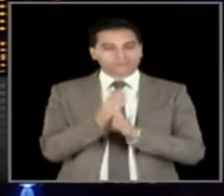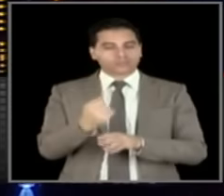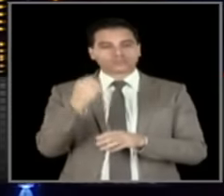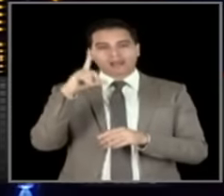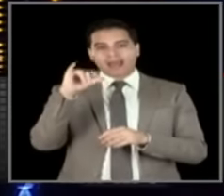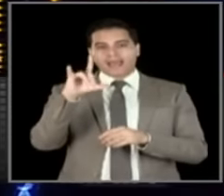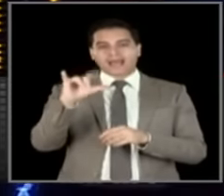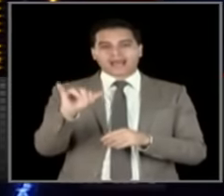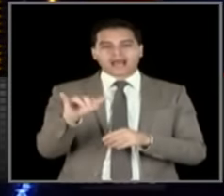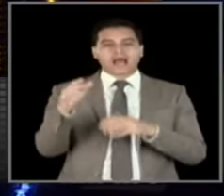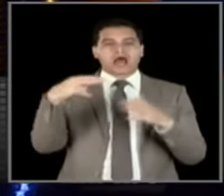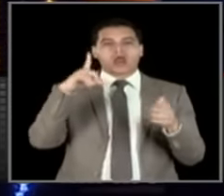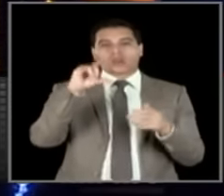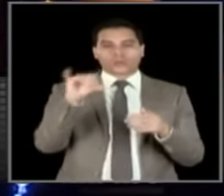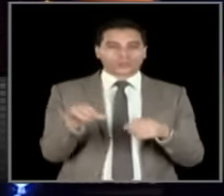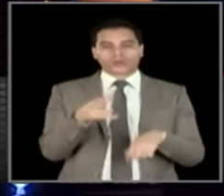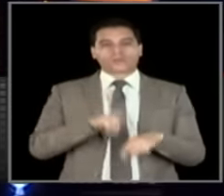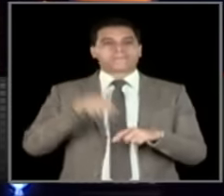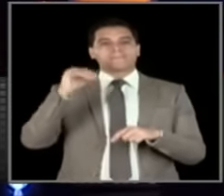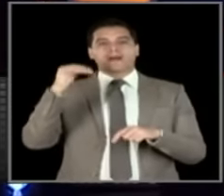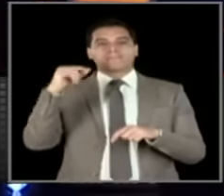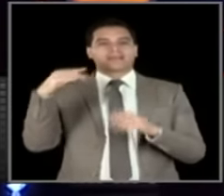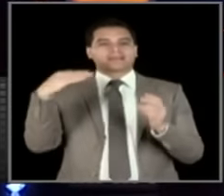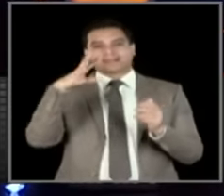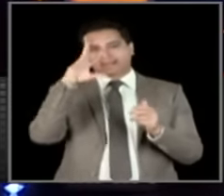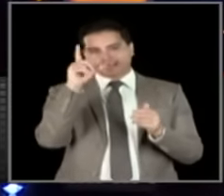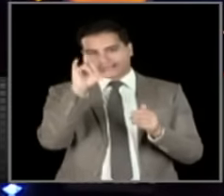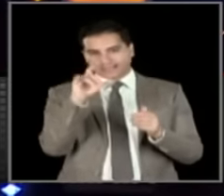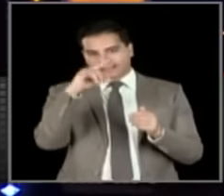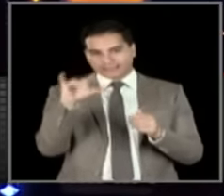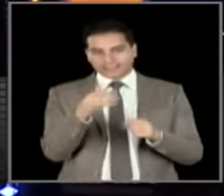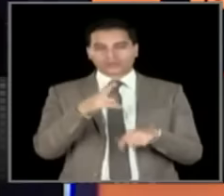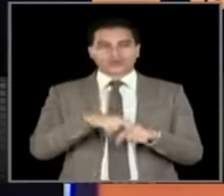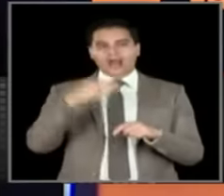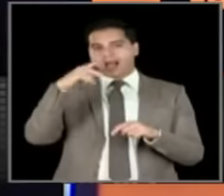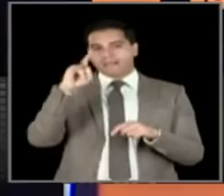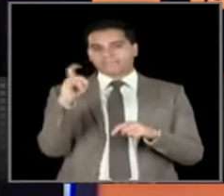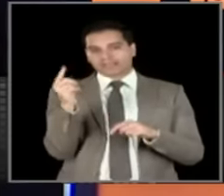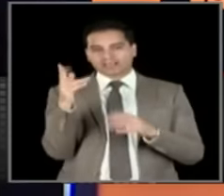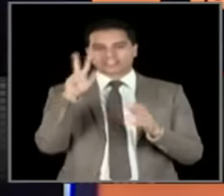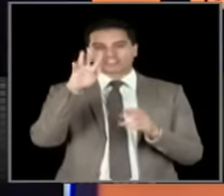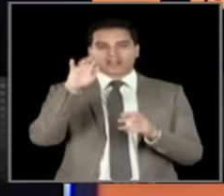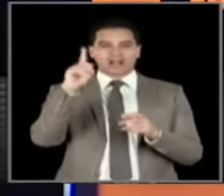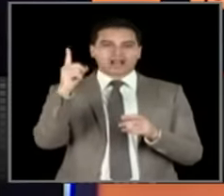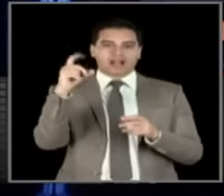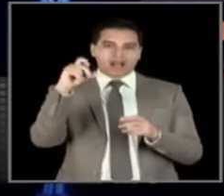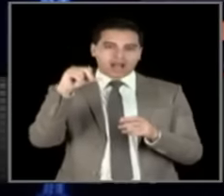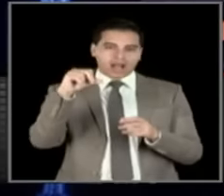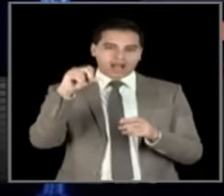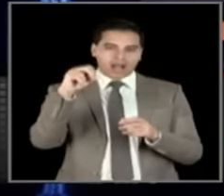علوي، محمد هنيدي، علاء ولي الدين، عبير الشرقاوي، عبد الله